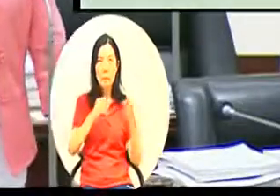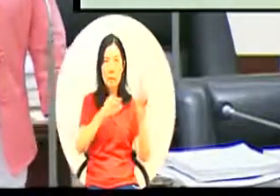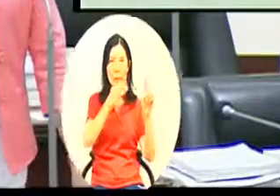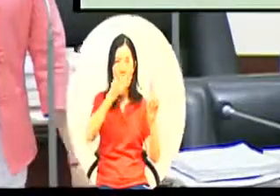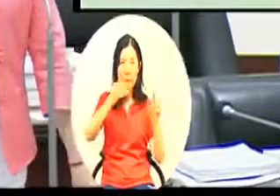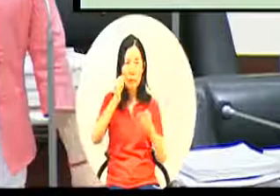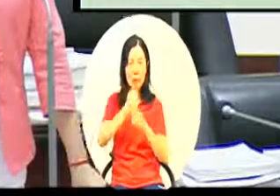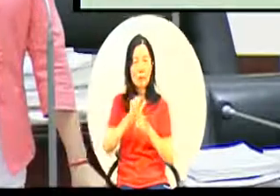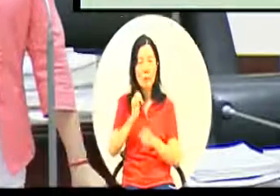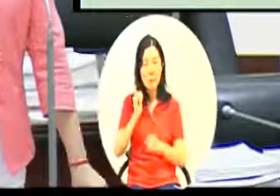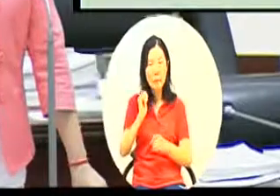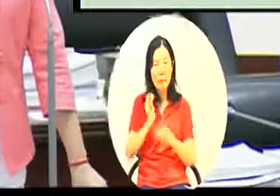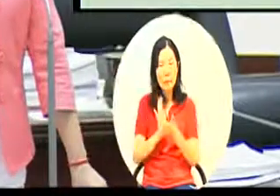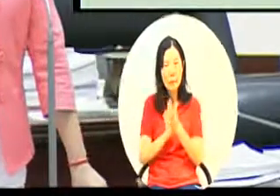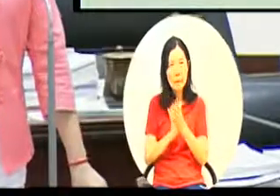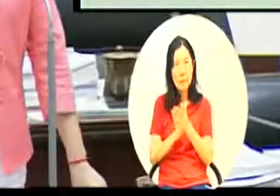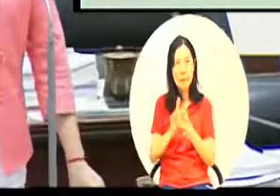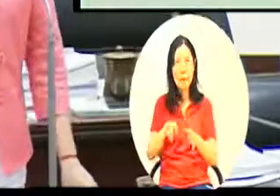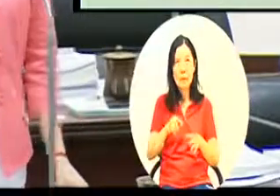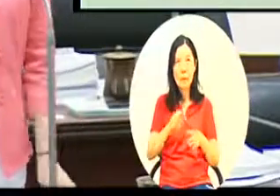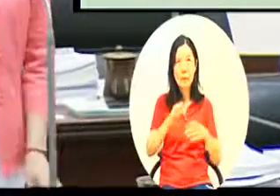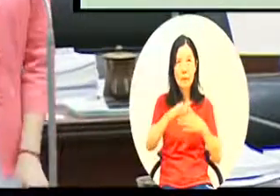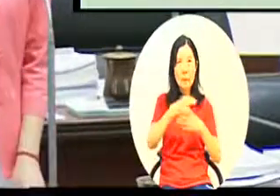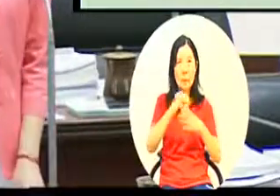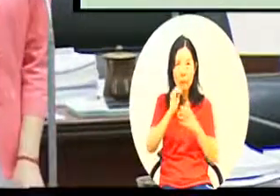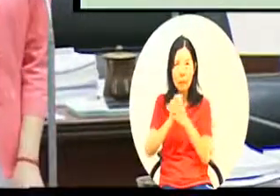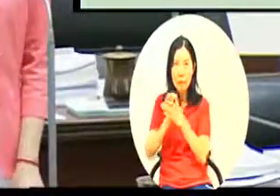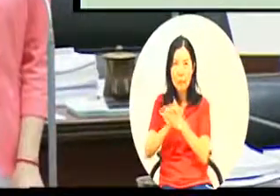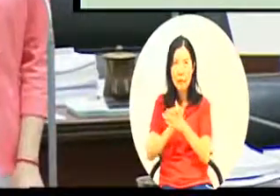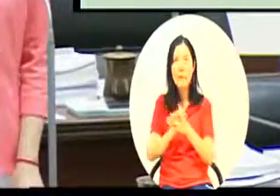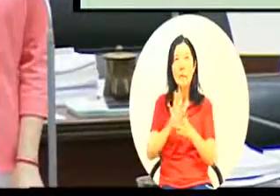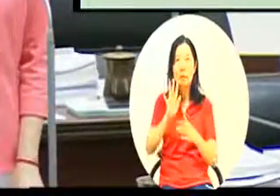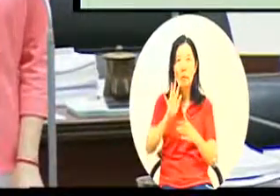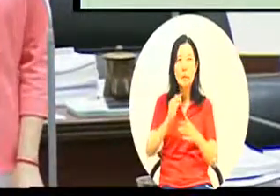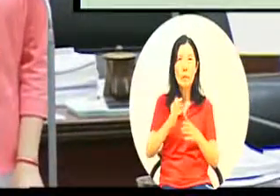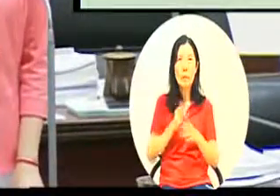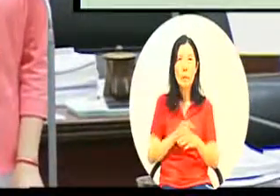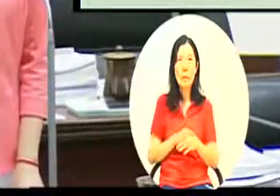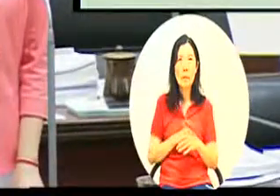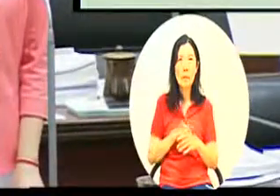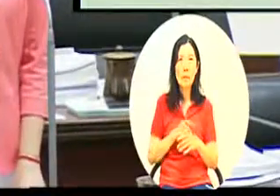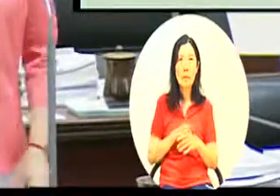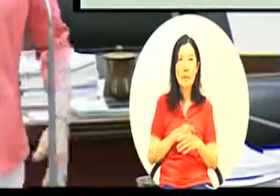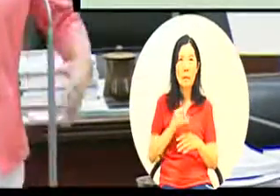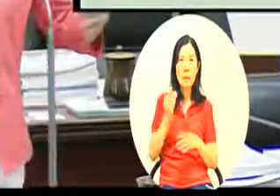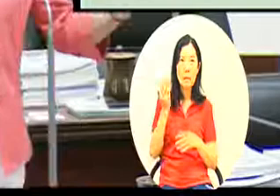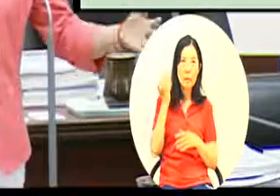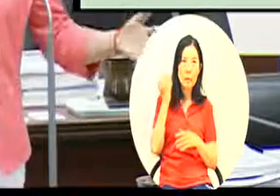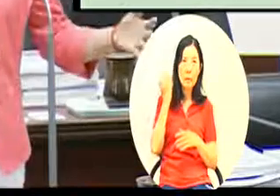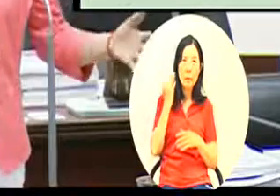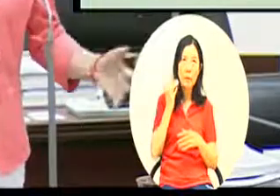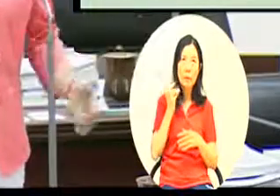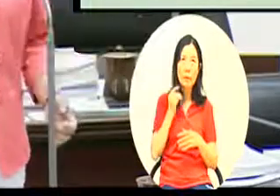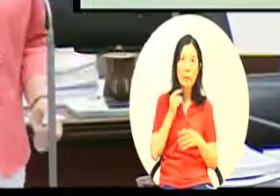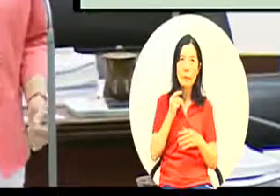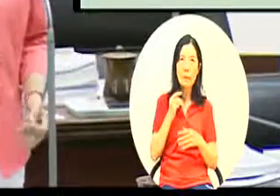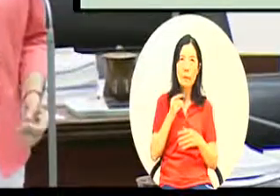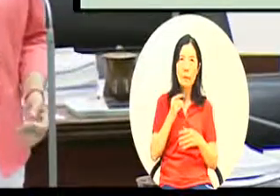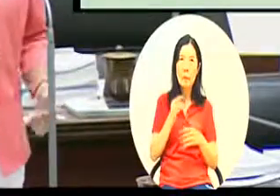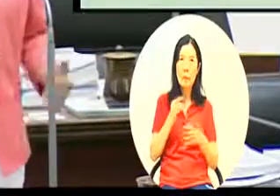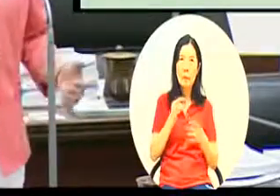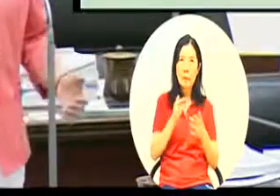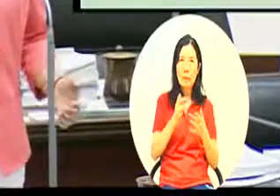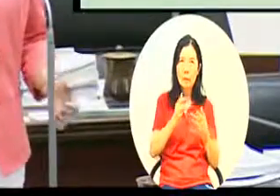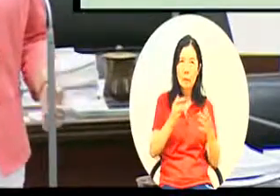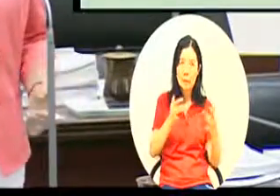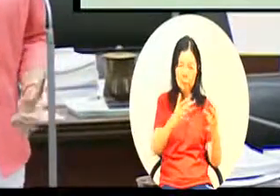哈。其实我自己亲朋好友都经历过一个哈，因为他们之前的前面大白哈杂草丛生，他们